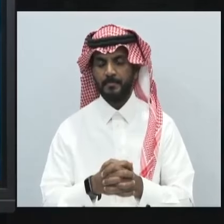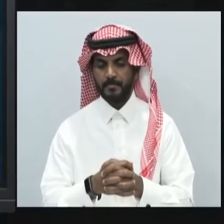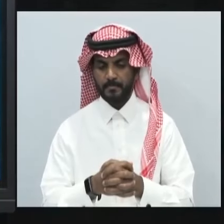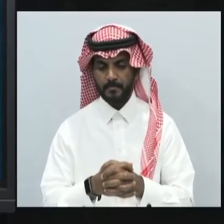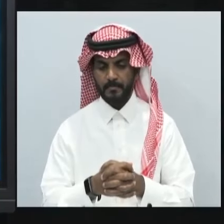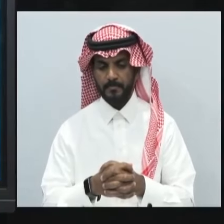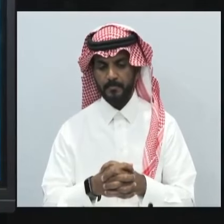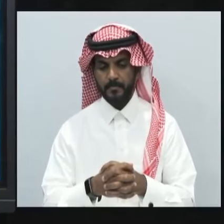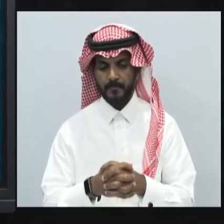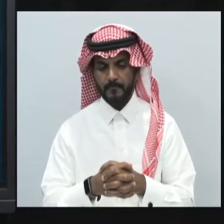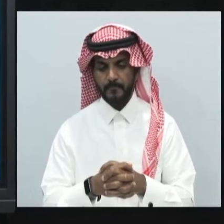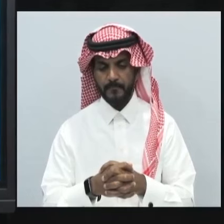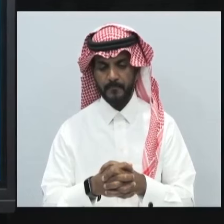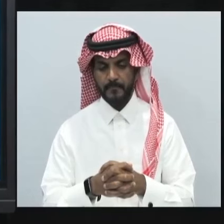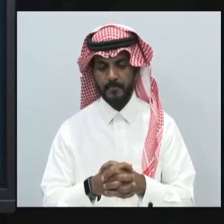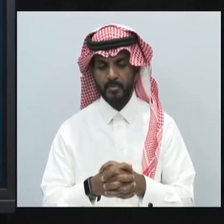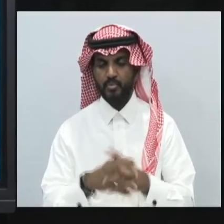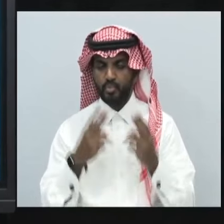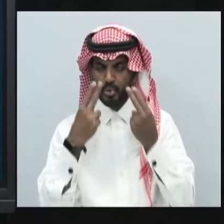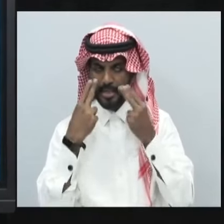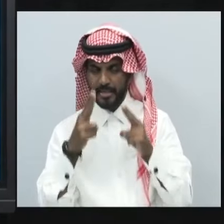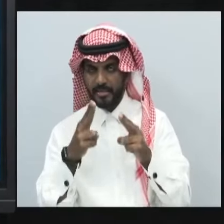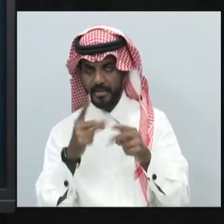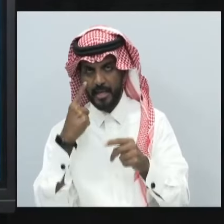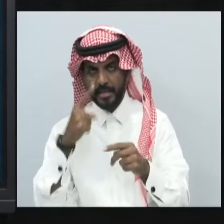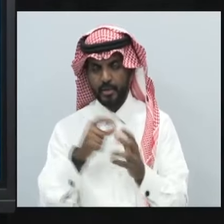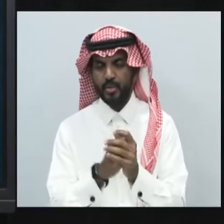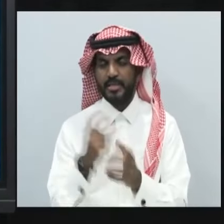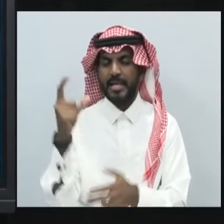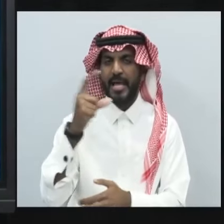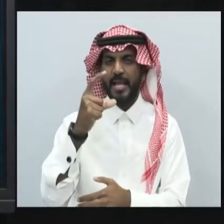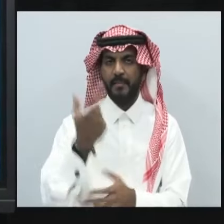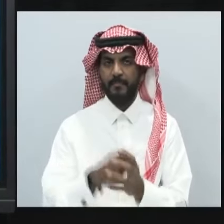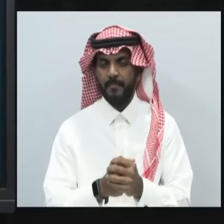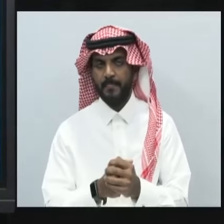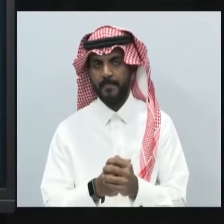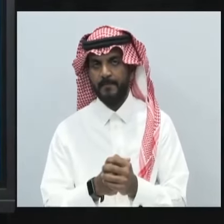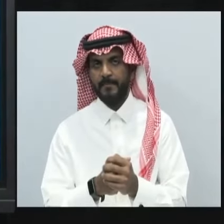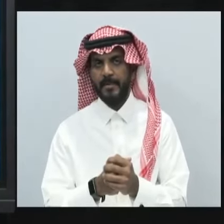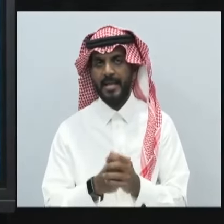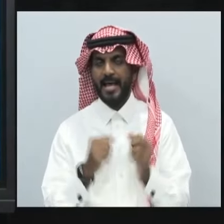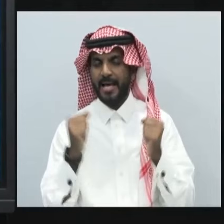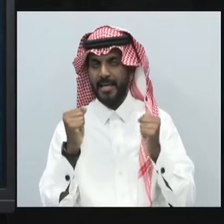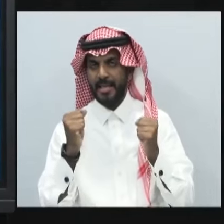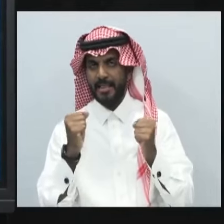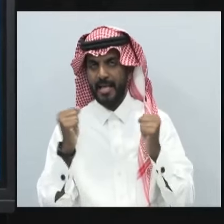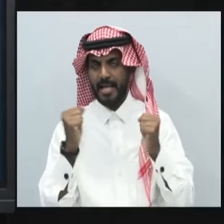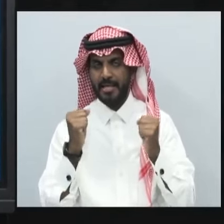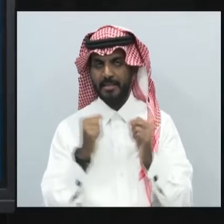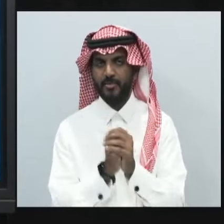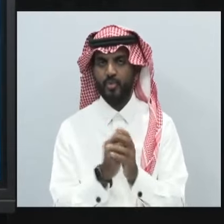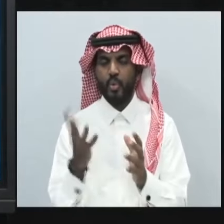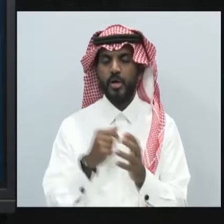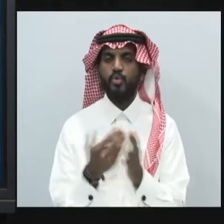او ما ندعو الى مشاهده تحري رؤيه الهلال اثناء الاعياد او حتى اثناء